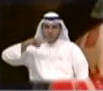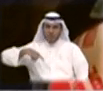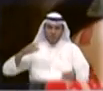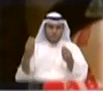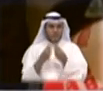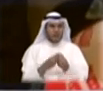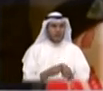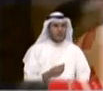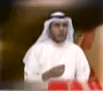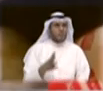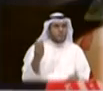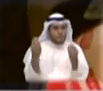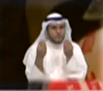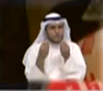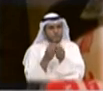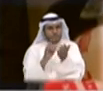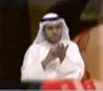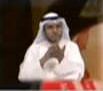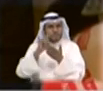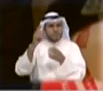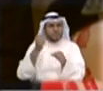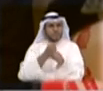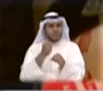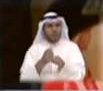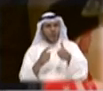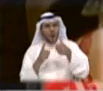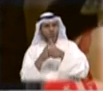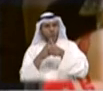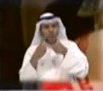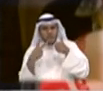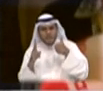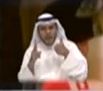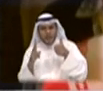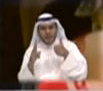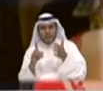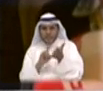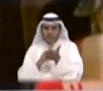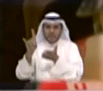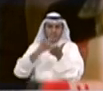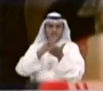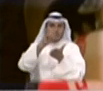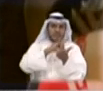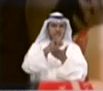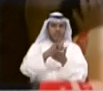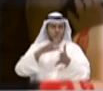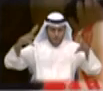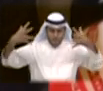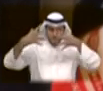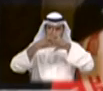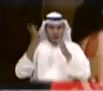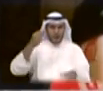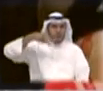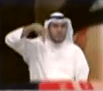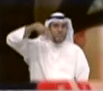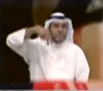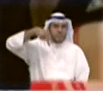A330 وانضمامها إلى الأسطول، وهي تعتبر أول طائرة وايد بادي اللي هي عارضة طائرة عريضة البدن تنضم إلى أسطول الخطوط